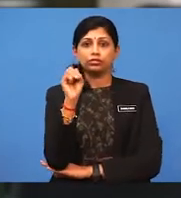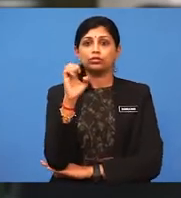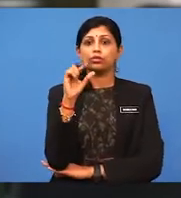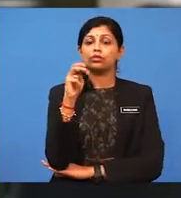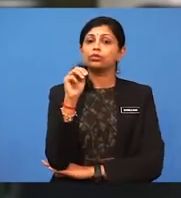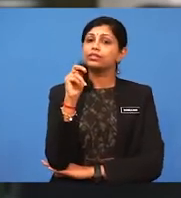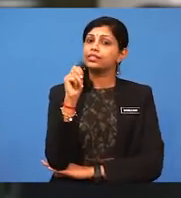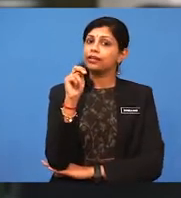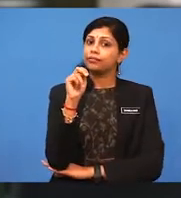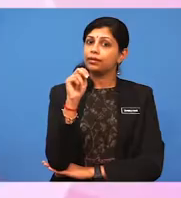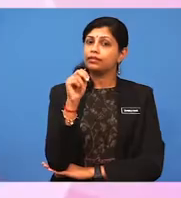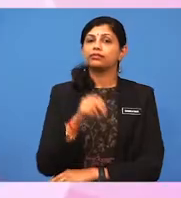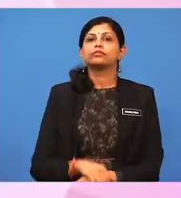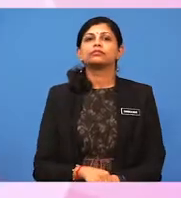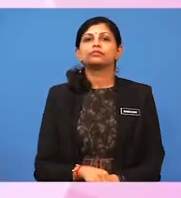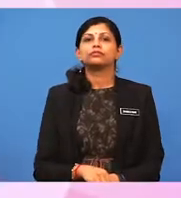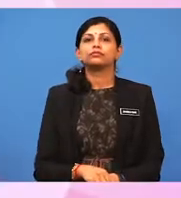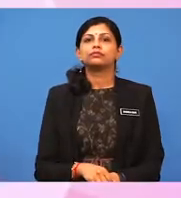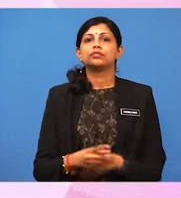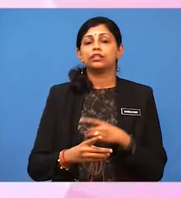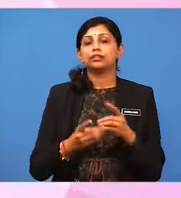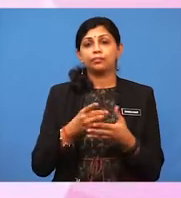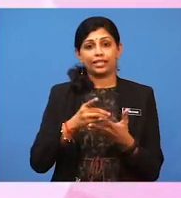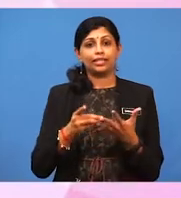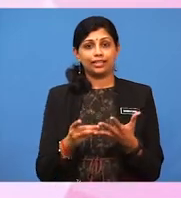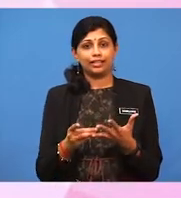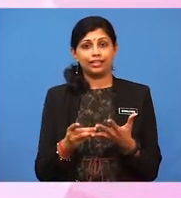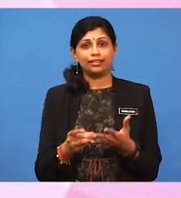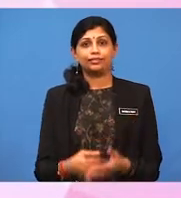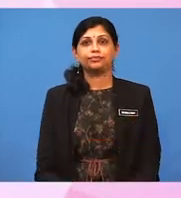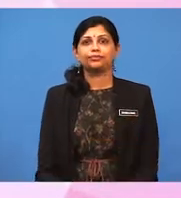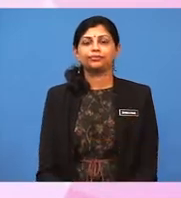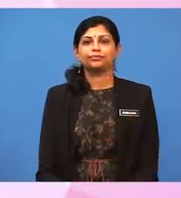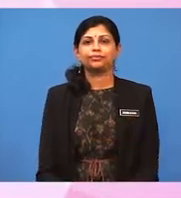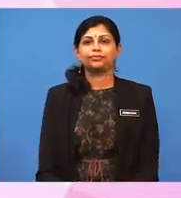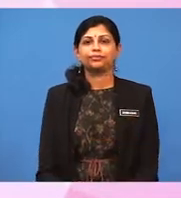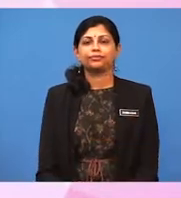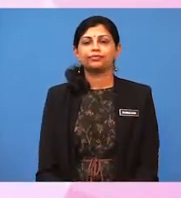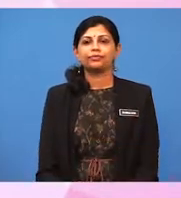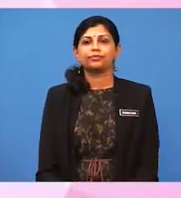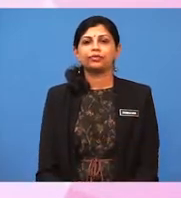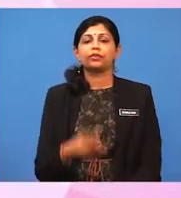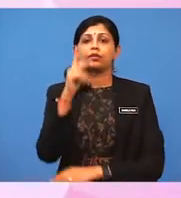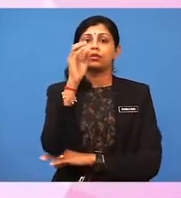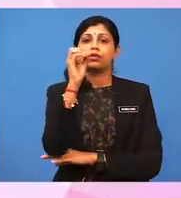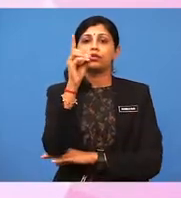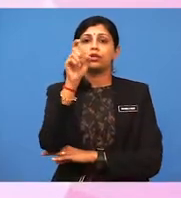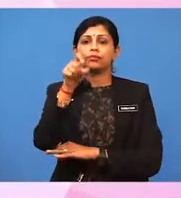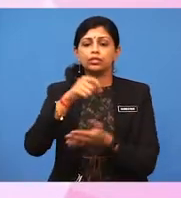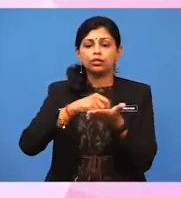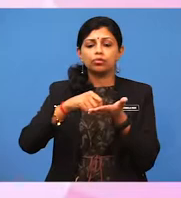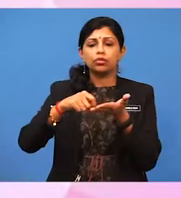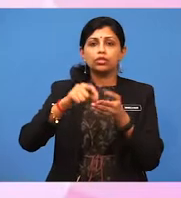setiap jenis data adalah seperti berikut. Perlu diingatkan bahawa kod segmen ini perlu